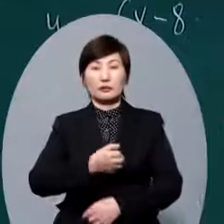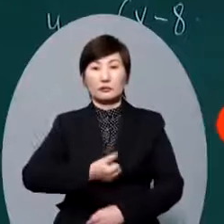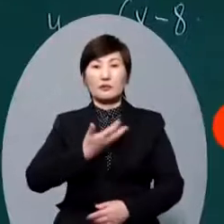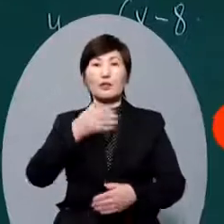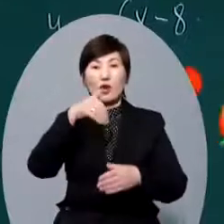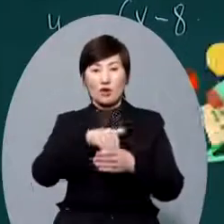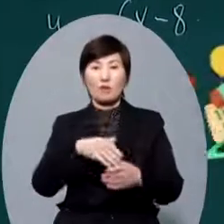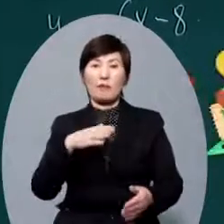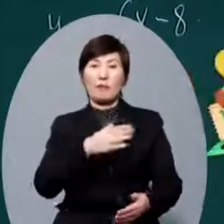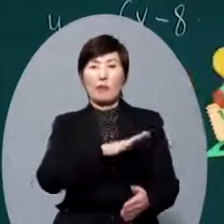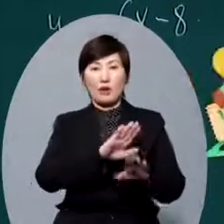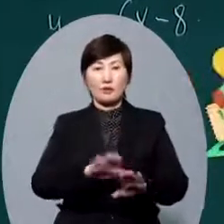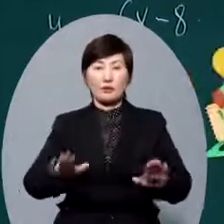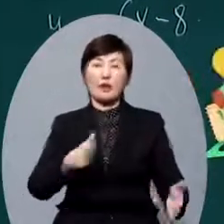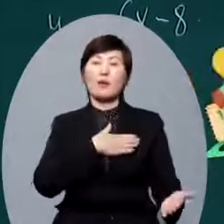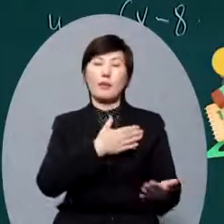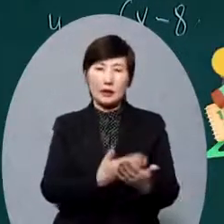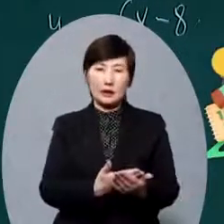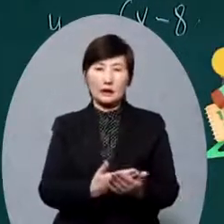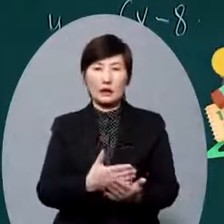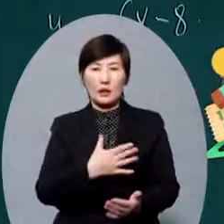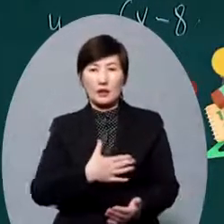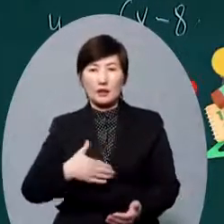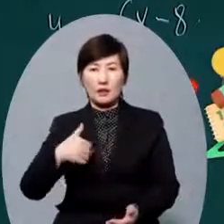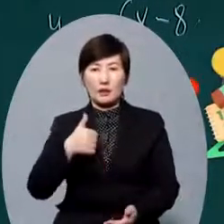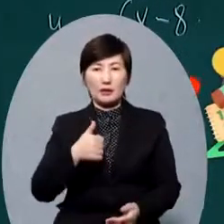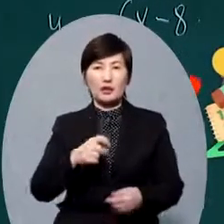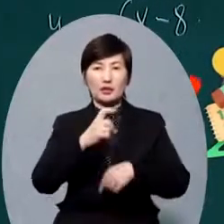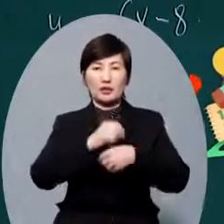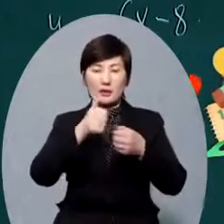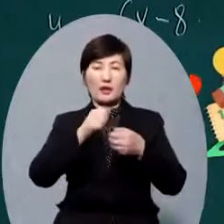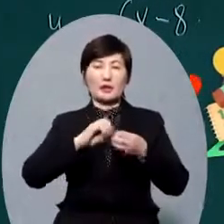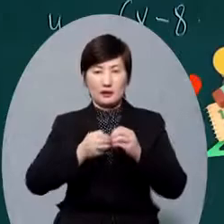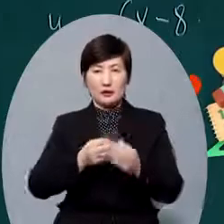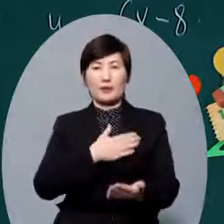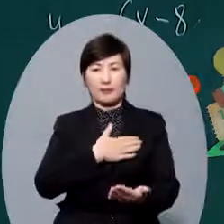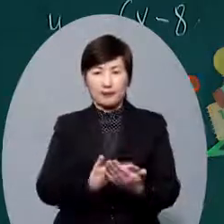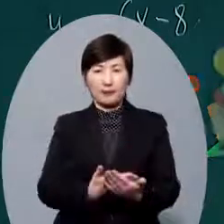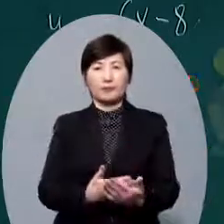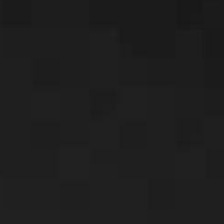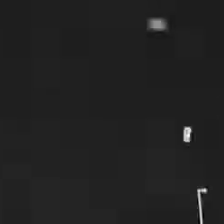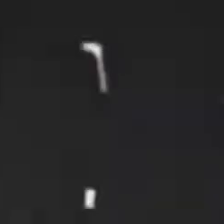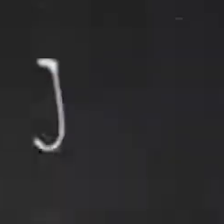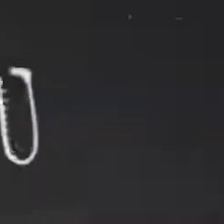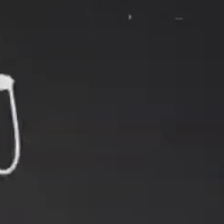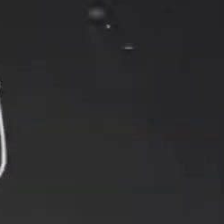За миний хичээлд идэвхтэй оролцсон сурагчдаа баярлалаа. Тэгээ бие дааж хичээлээ сайн эцгээгээрэй.